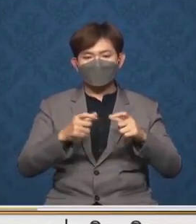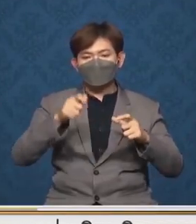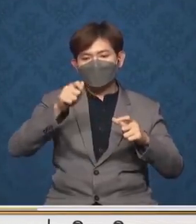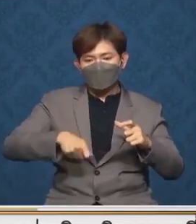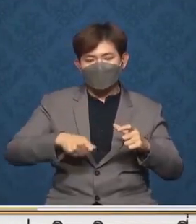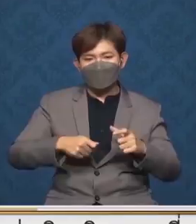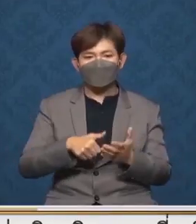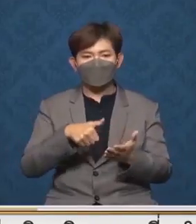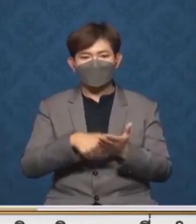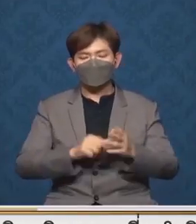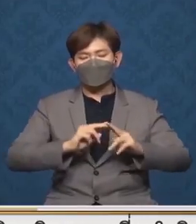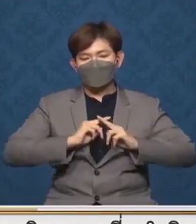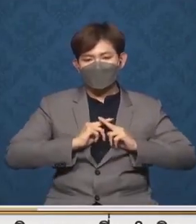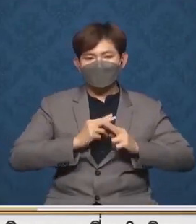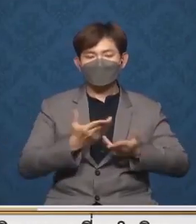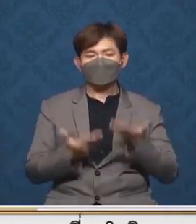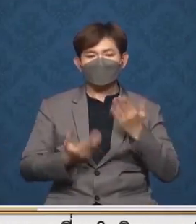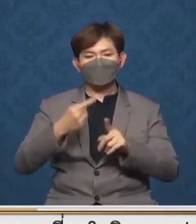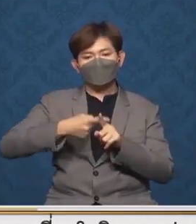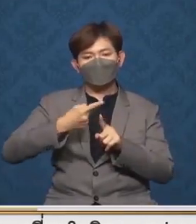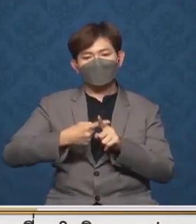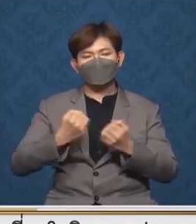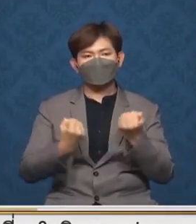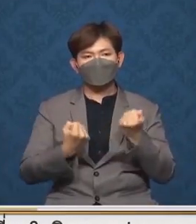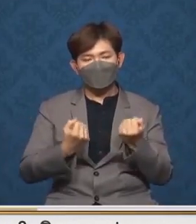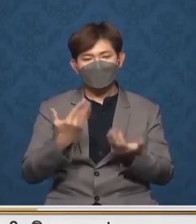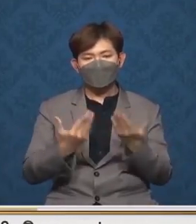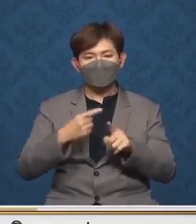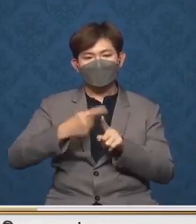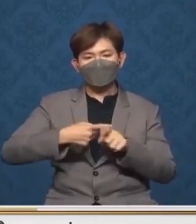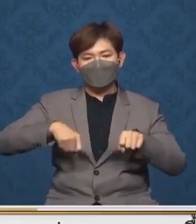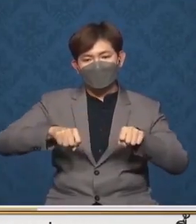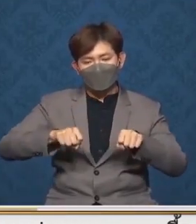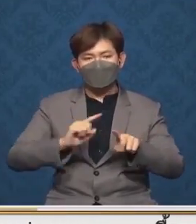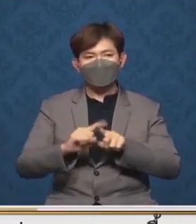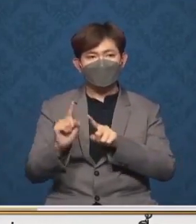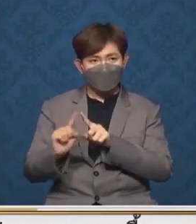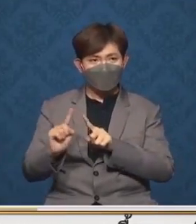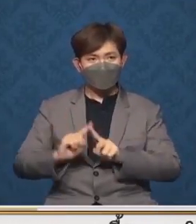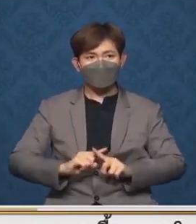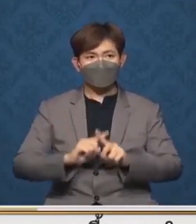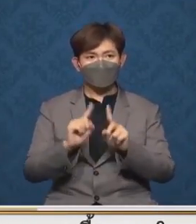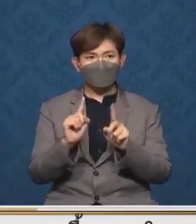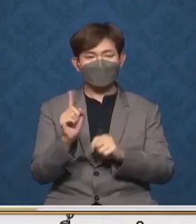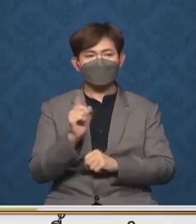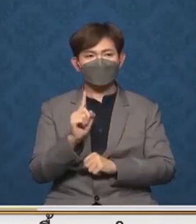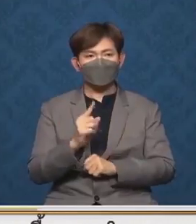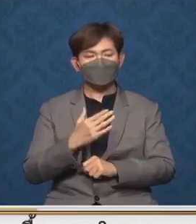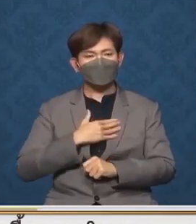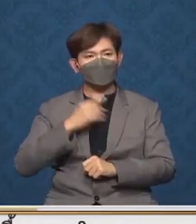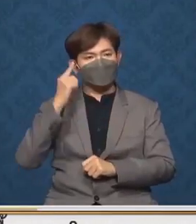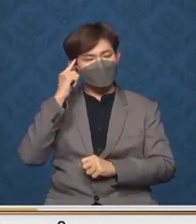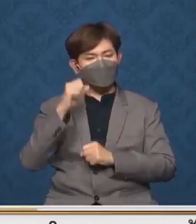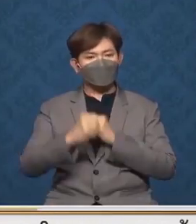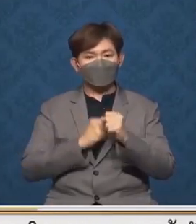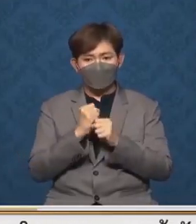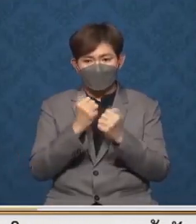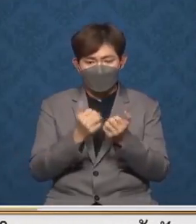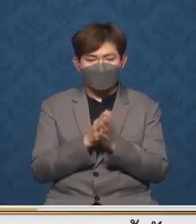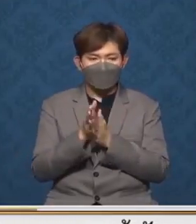สินเชื่อส่วนบุคคลเช่าซื้อรถยนต์และรถจักรยานยนต์เป็นต้นในปีนั้นผมถือว่าเป็นปีแห่งความท้าทาย